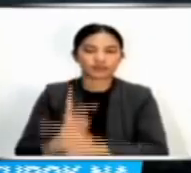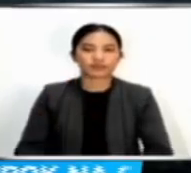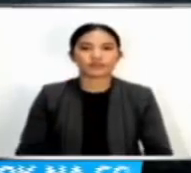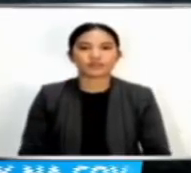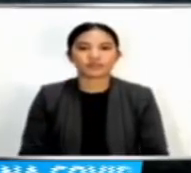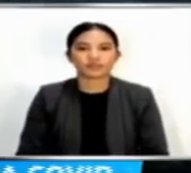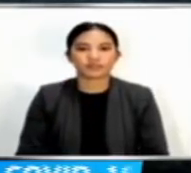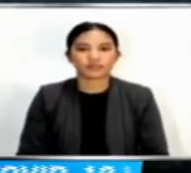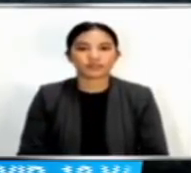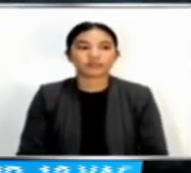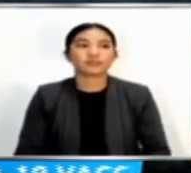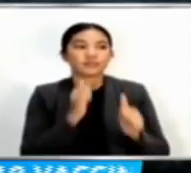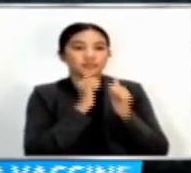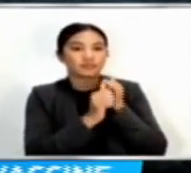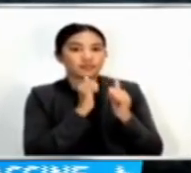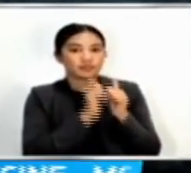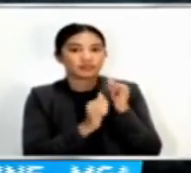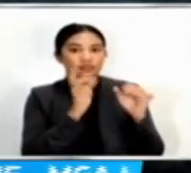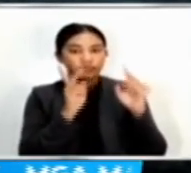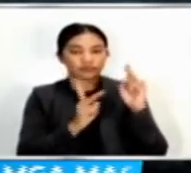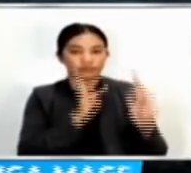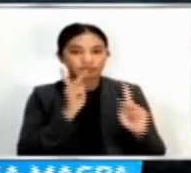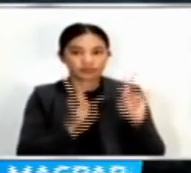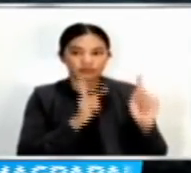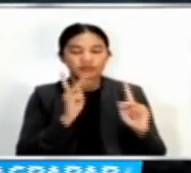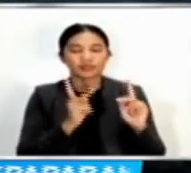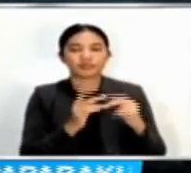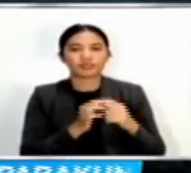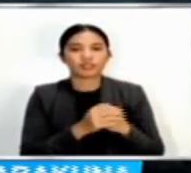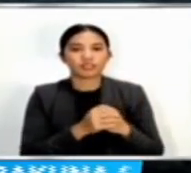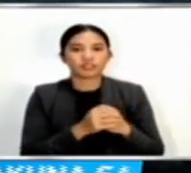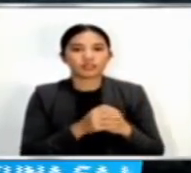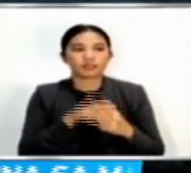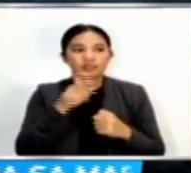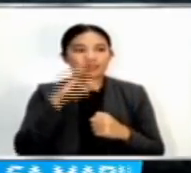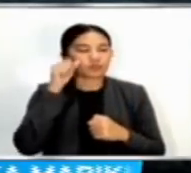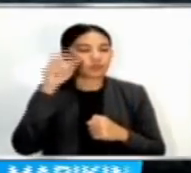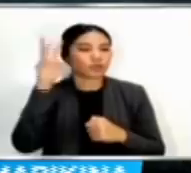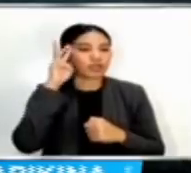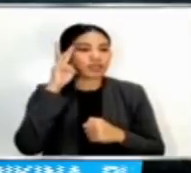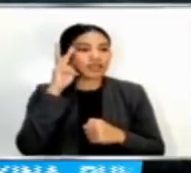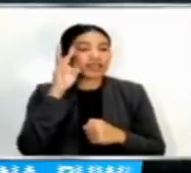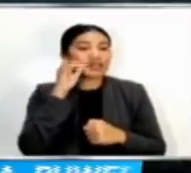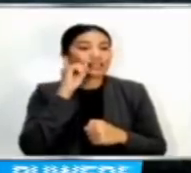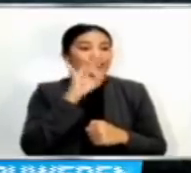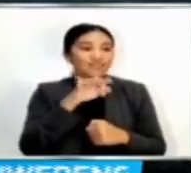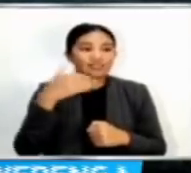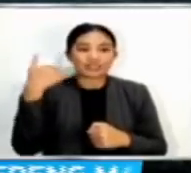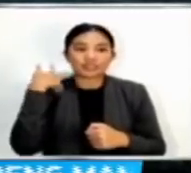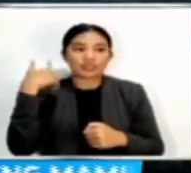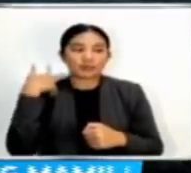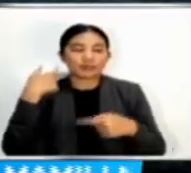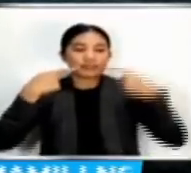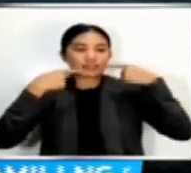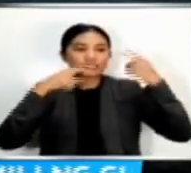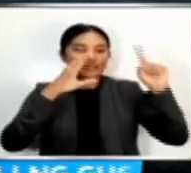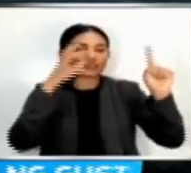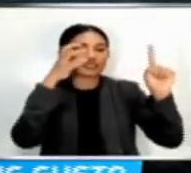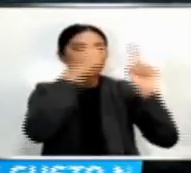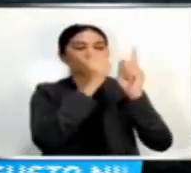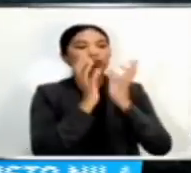na bagamat dumadami yung bakuna hanggat hindi na-achieve yung herd immunity sa buong bansa, eh magiging restrictive pa rin yung movement